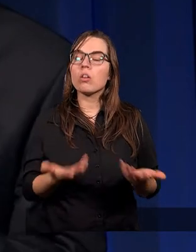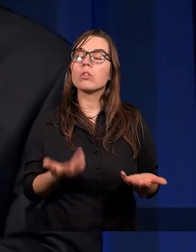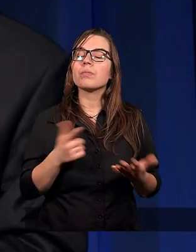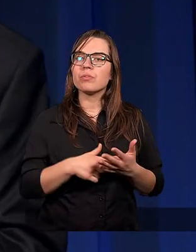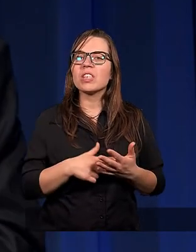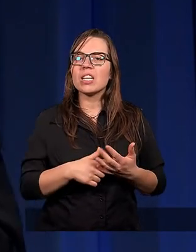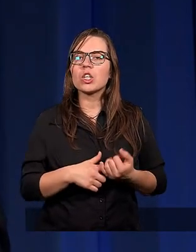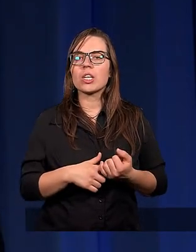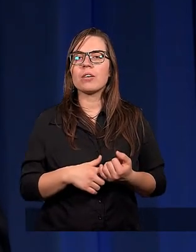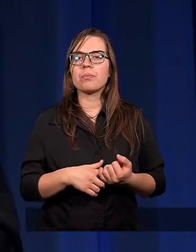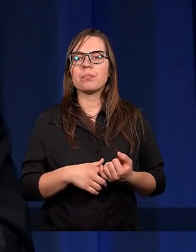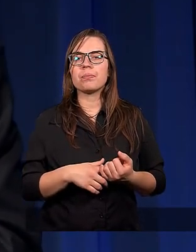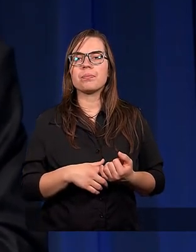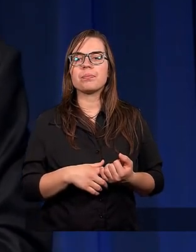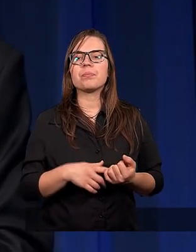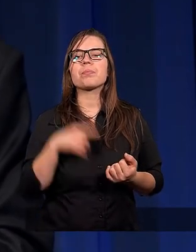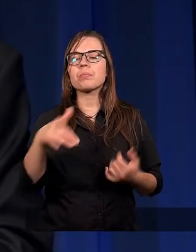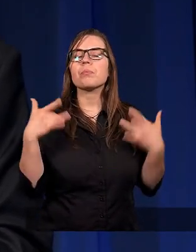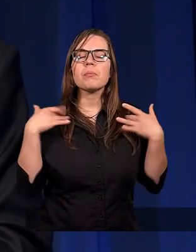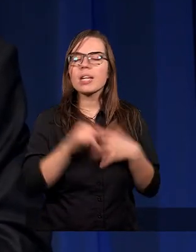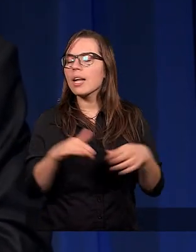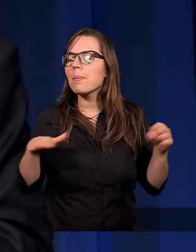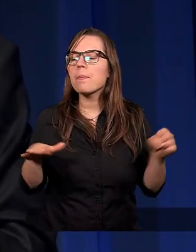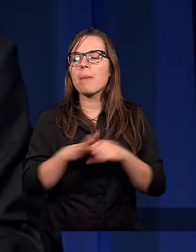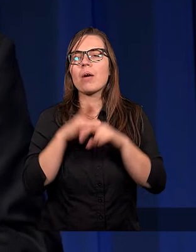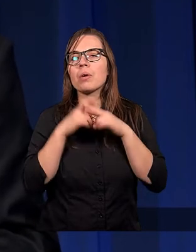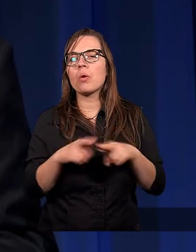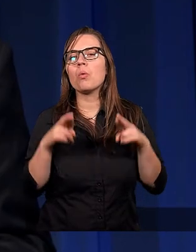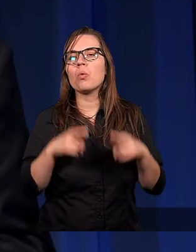poszczą. Życie jest pełne różnych takich